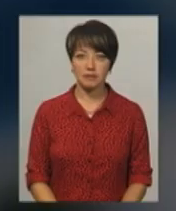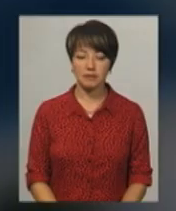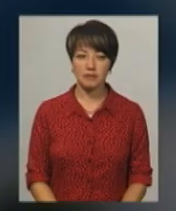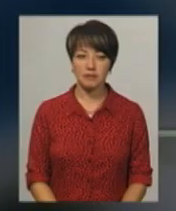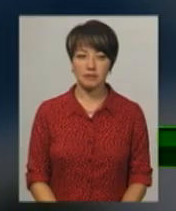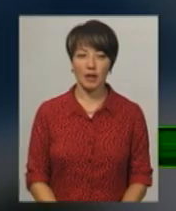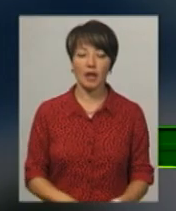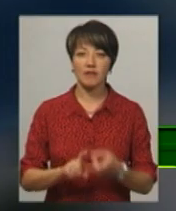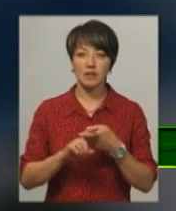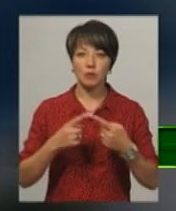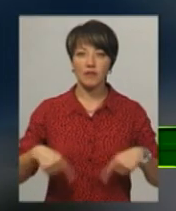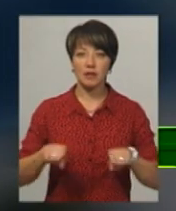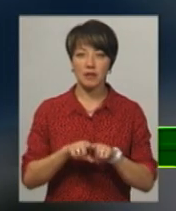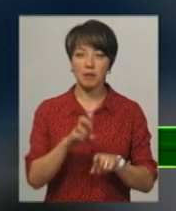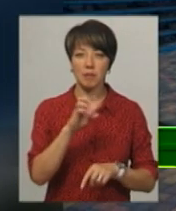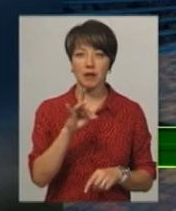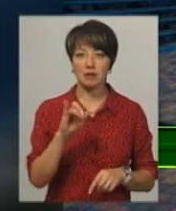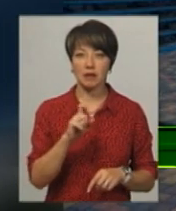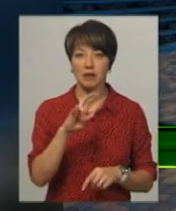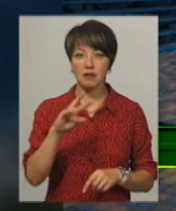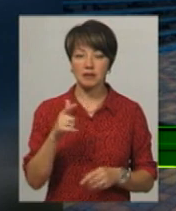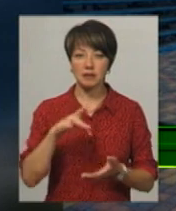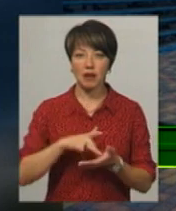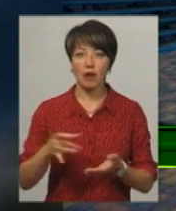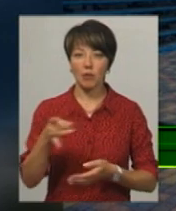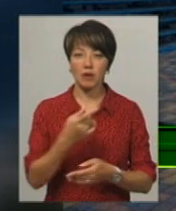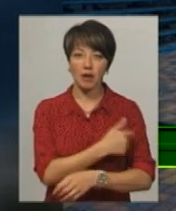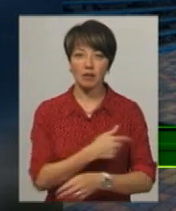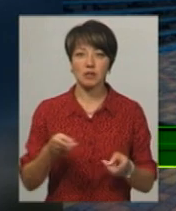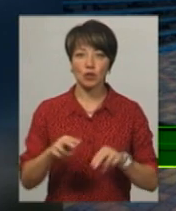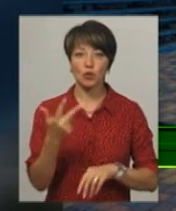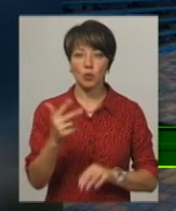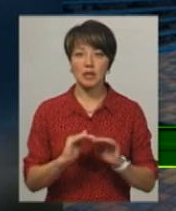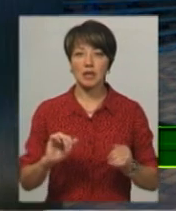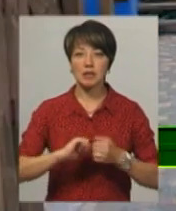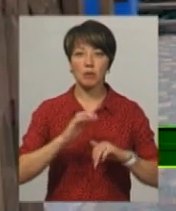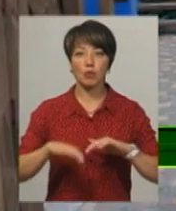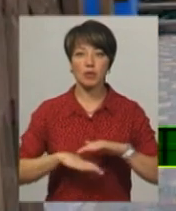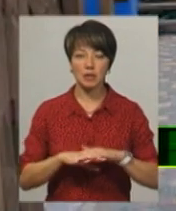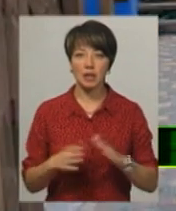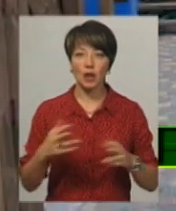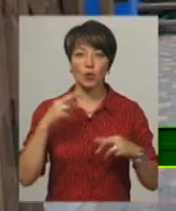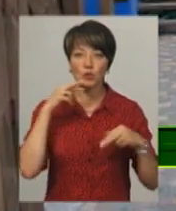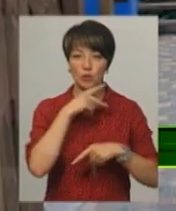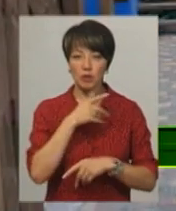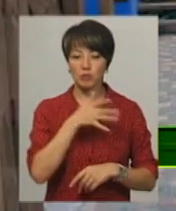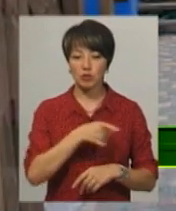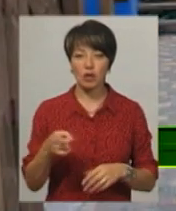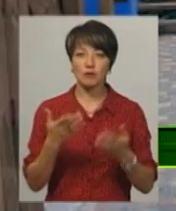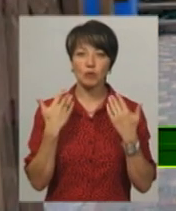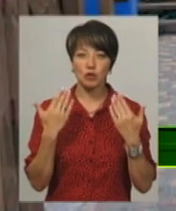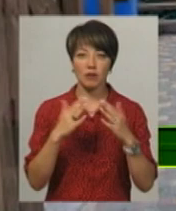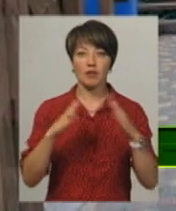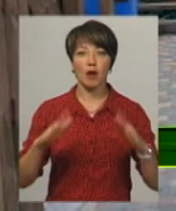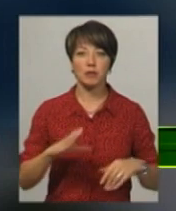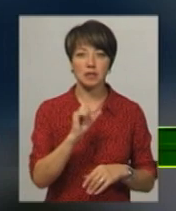У інфекційному відділенні Березанської центральної районної лікарні залишається троє дітей з Кам'янця-Подільського, які отруїлися під час відпочинку у